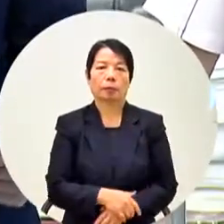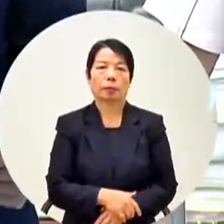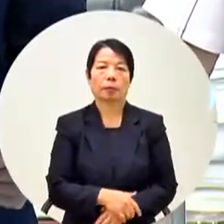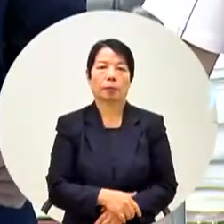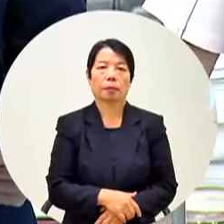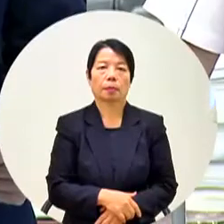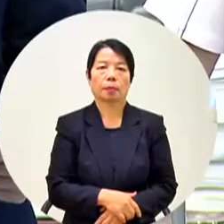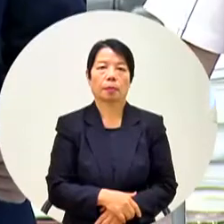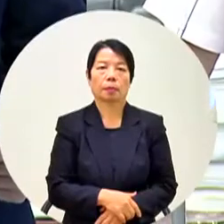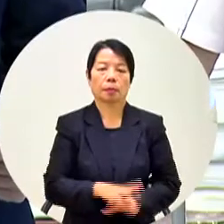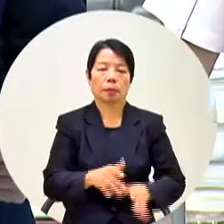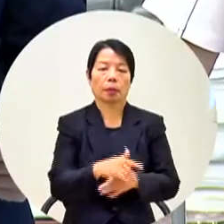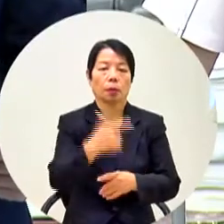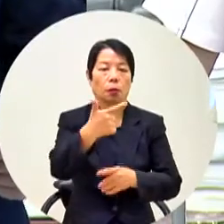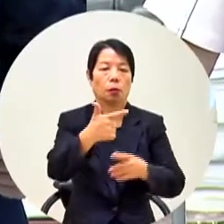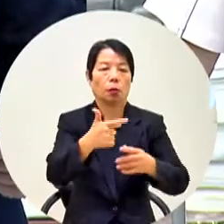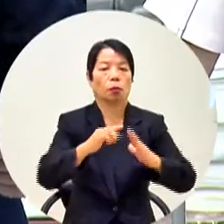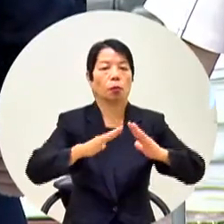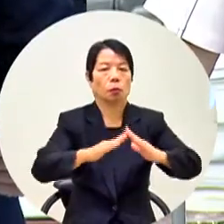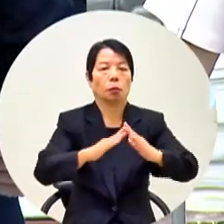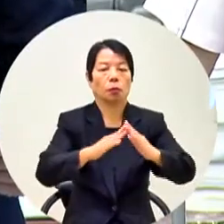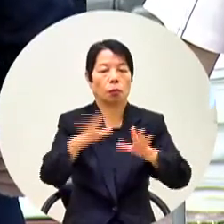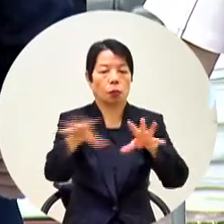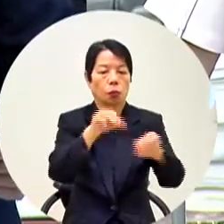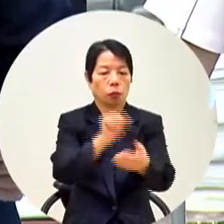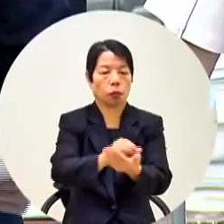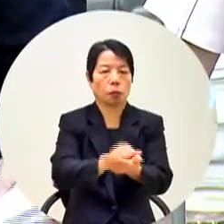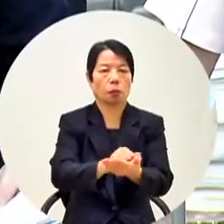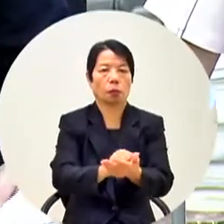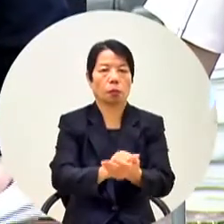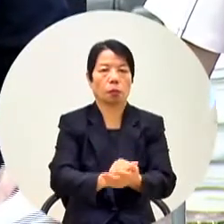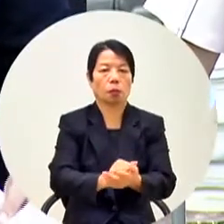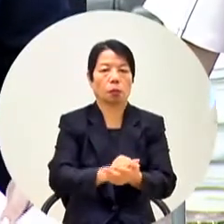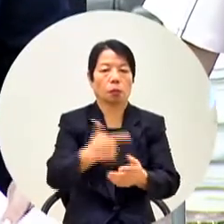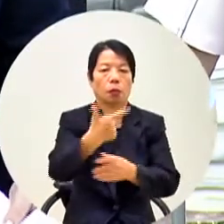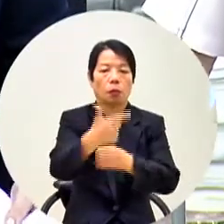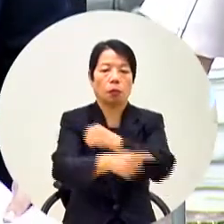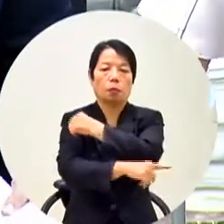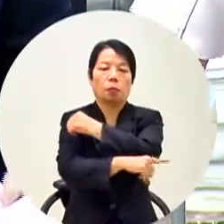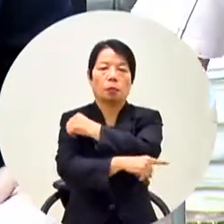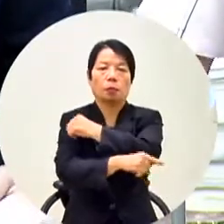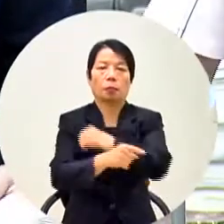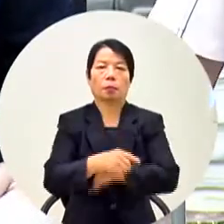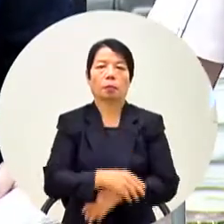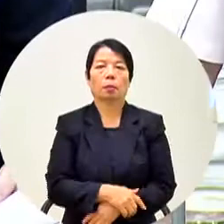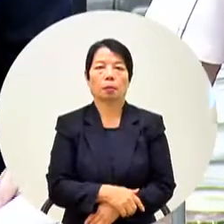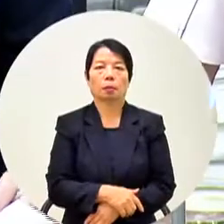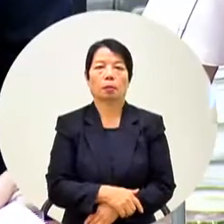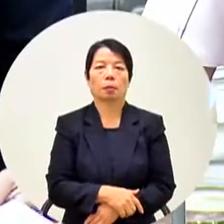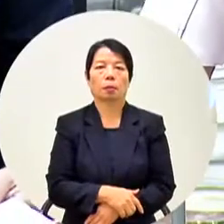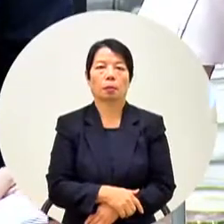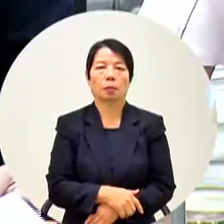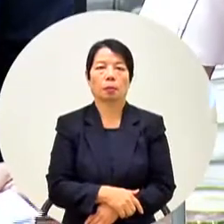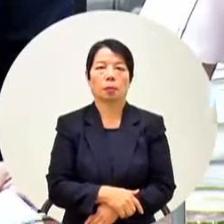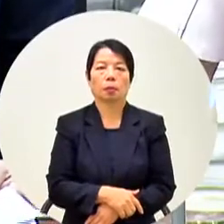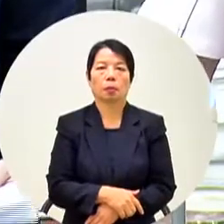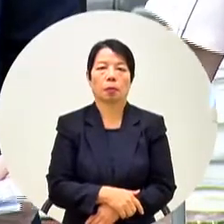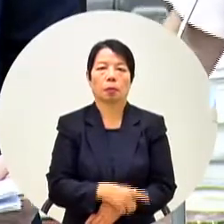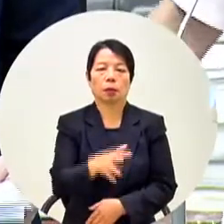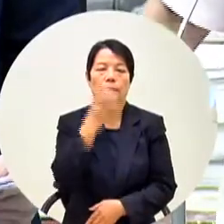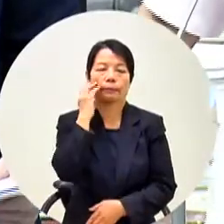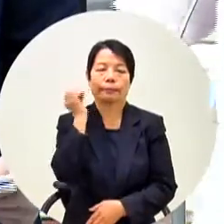前以六都的资料来说的话，是六都的最末一个。 最末嘛，你们惭不惭